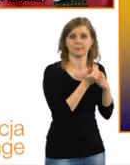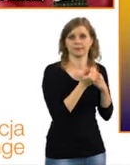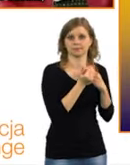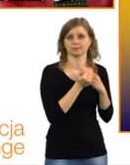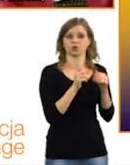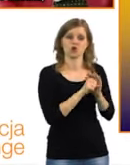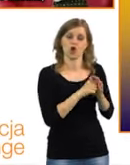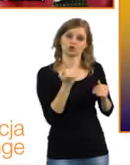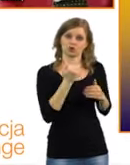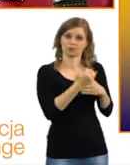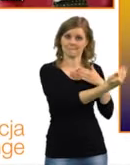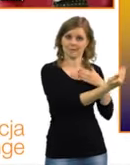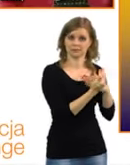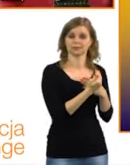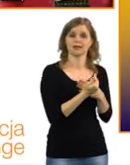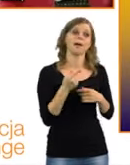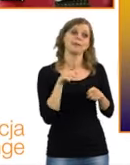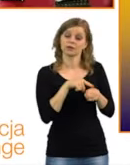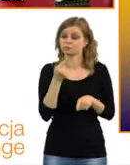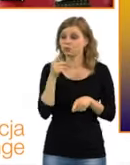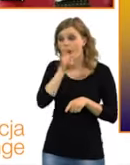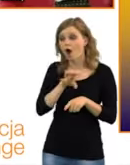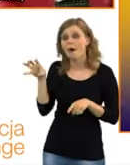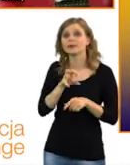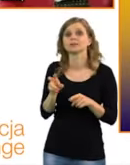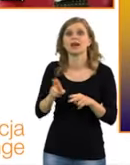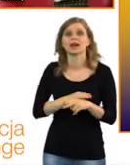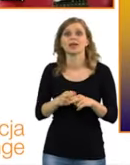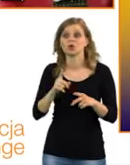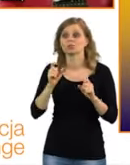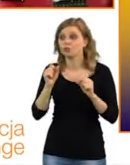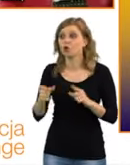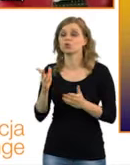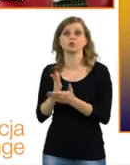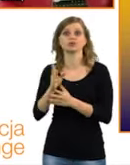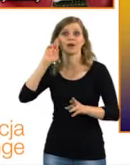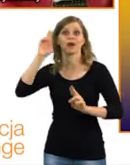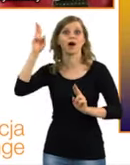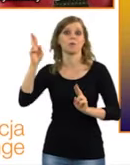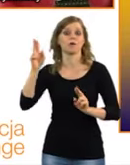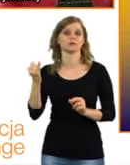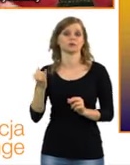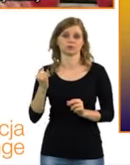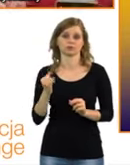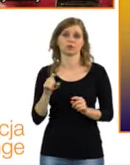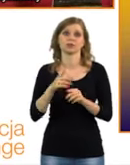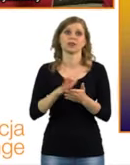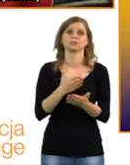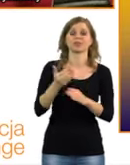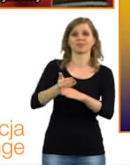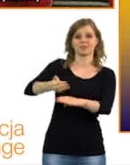źródło dźwięku do dziecka, obserwując moment reakcji na bodźce. Czyli